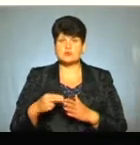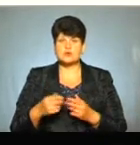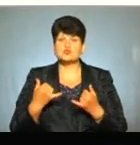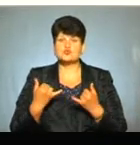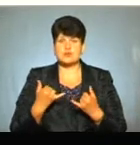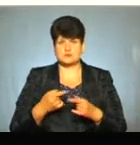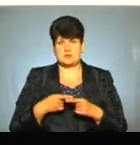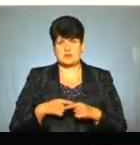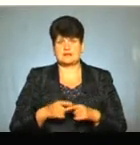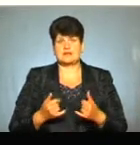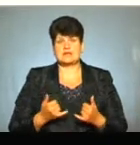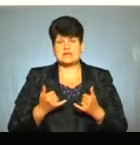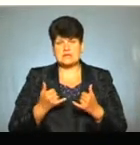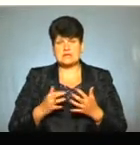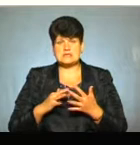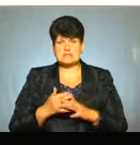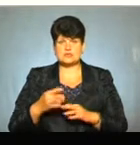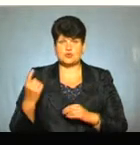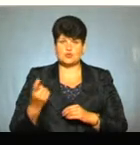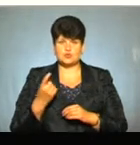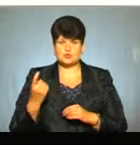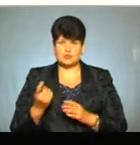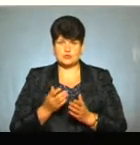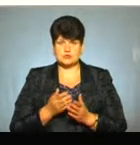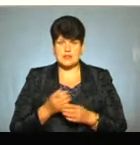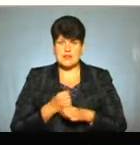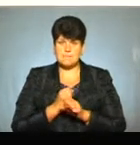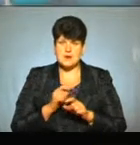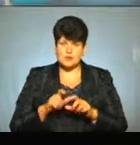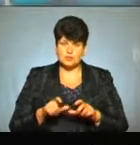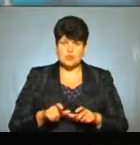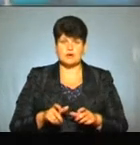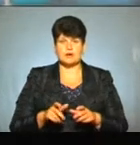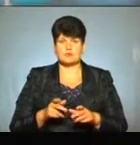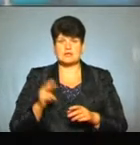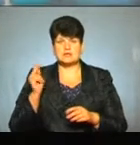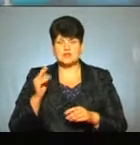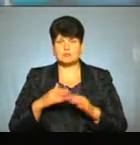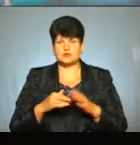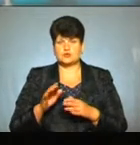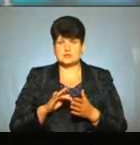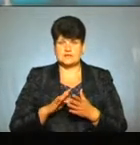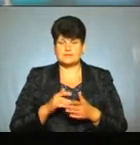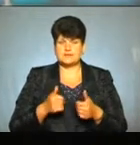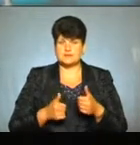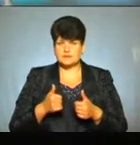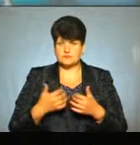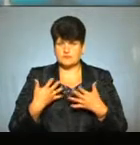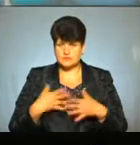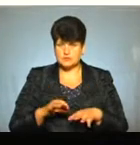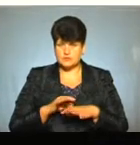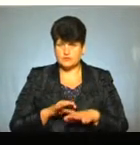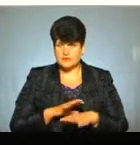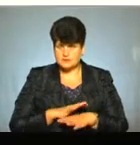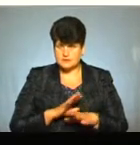сучасної техніки для сільськогосподарської лабораторії або навчально-практичного центру. Тендерні процедури закладом